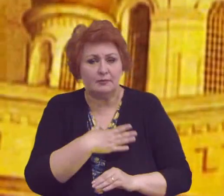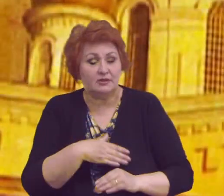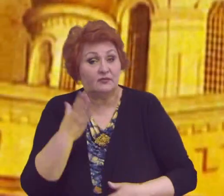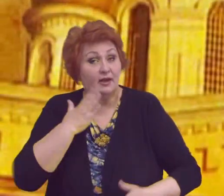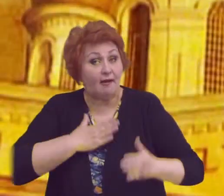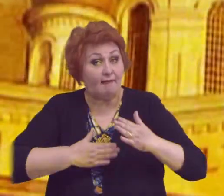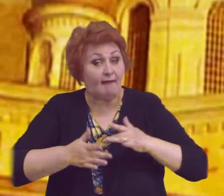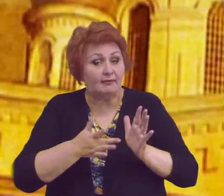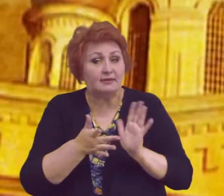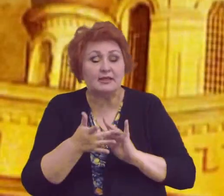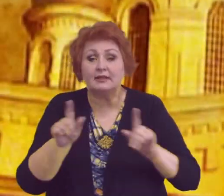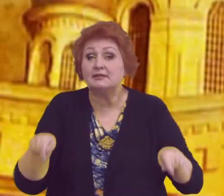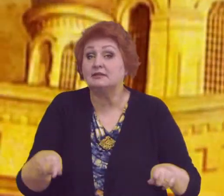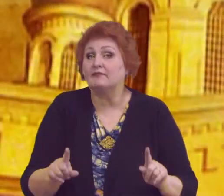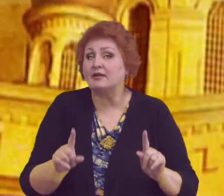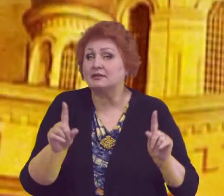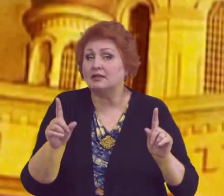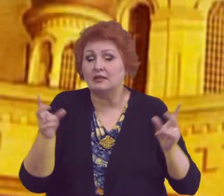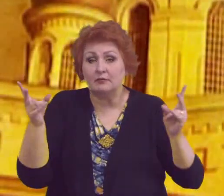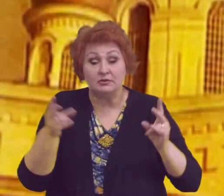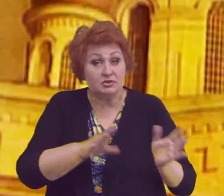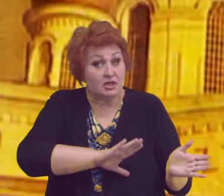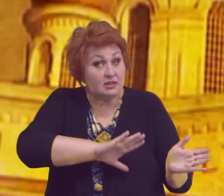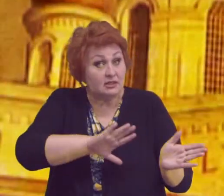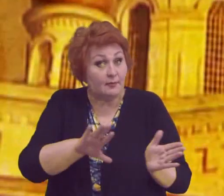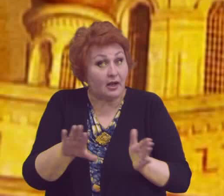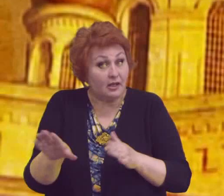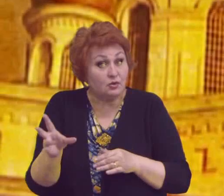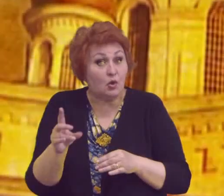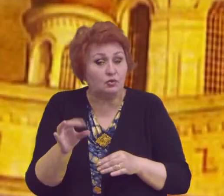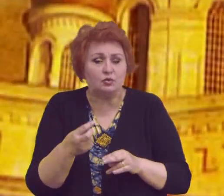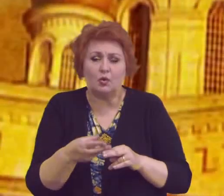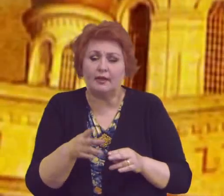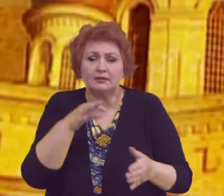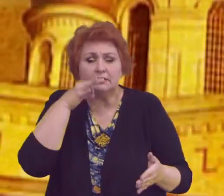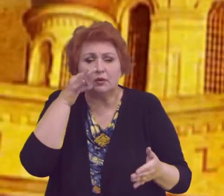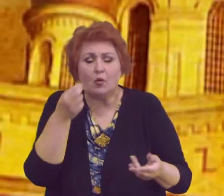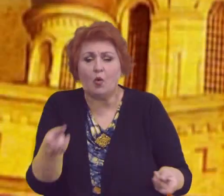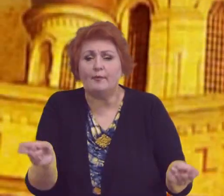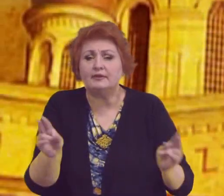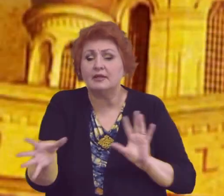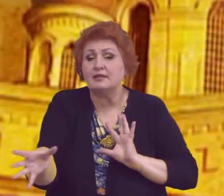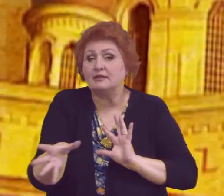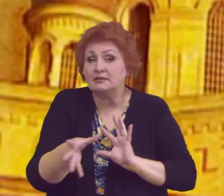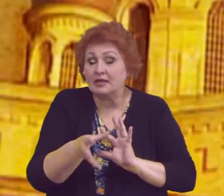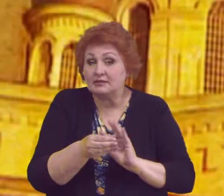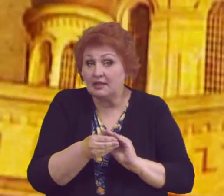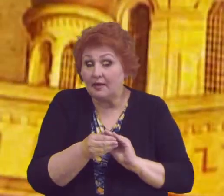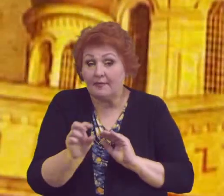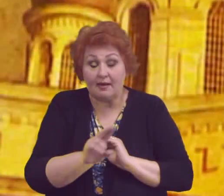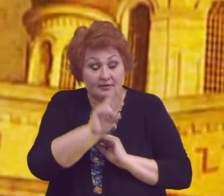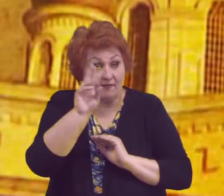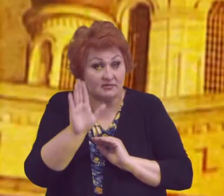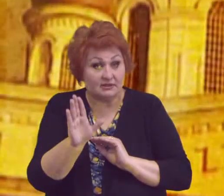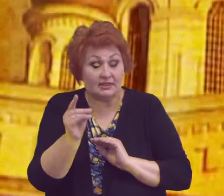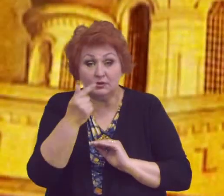переживали радость о Христе воскресшем. Беда пройдет, тучи рассеются, но этот бесценный опыт останется с нами навсегда, и он